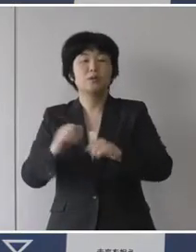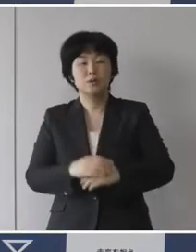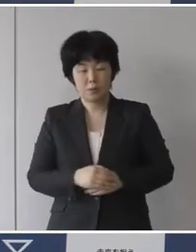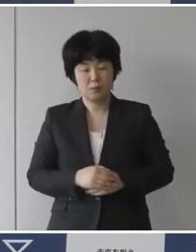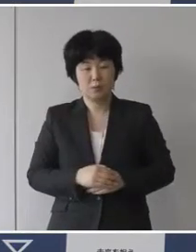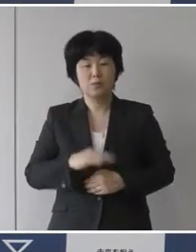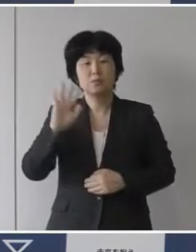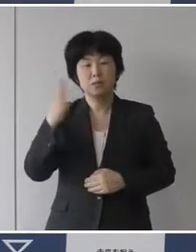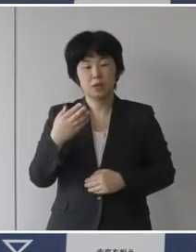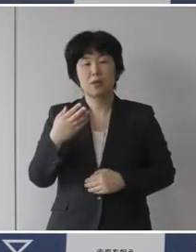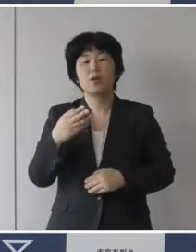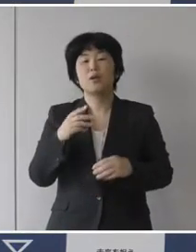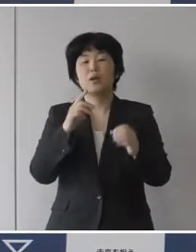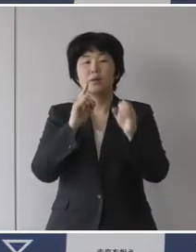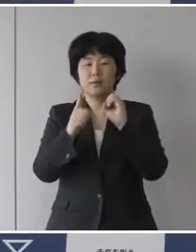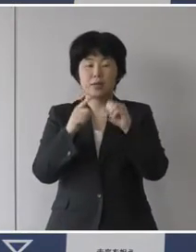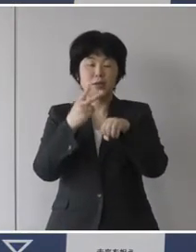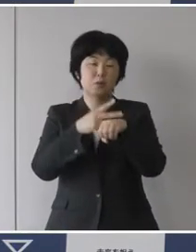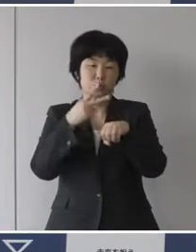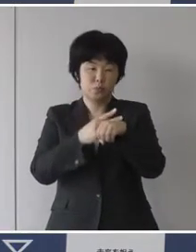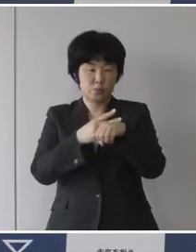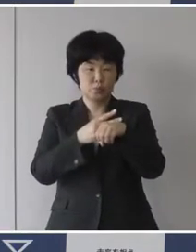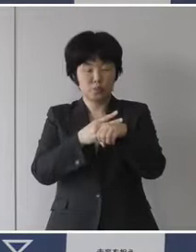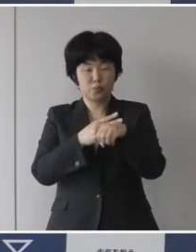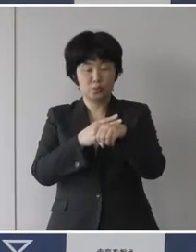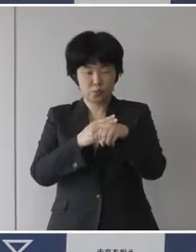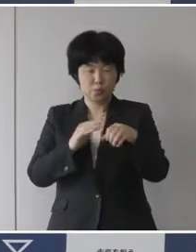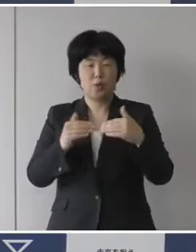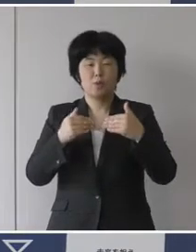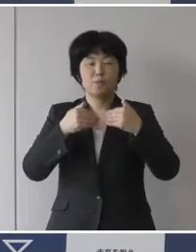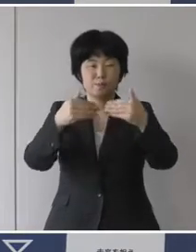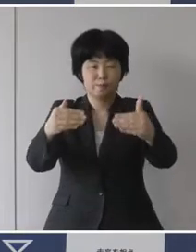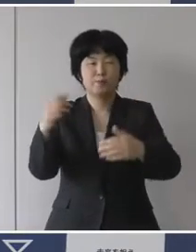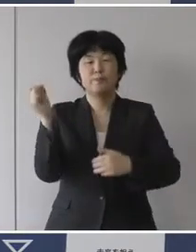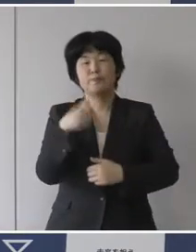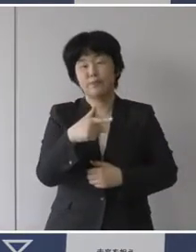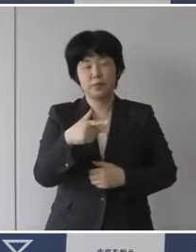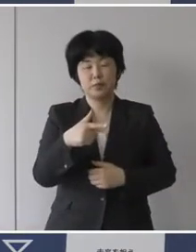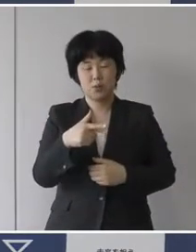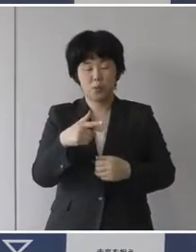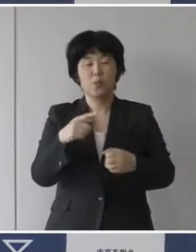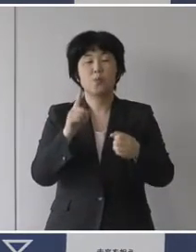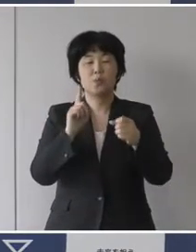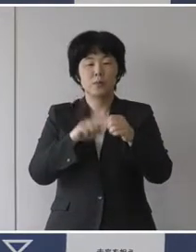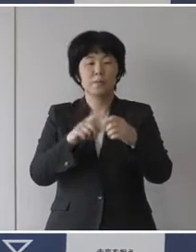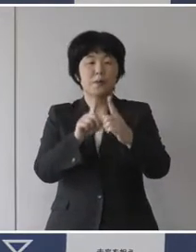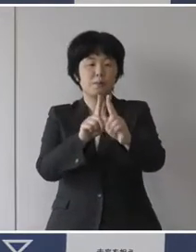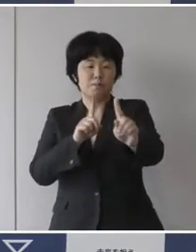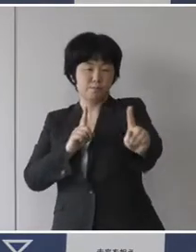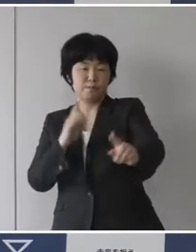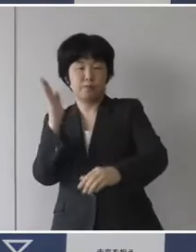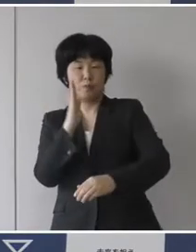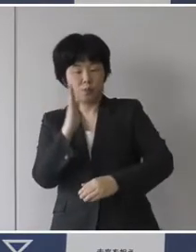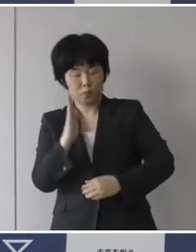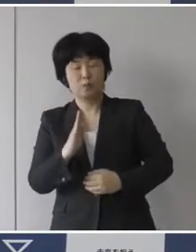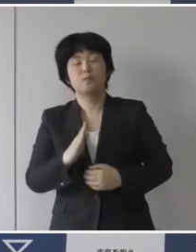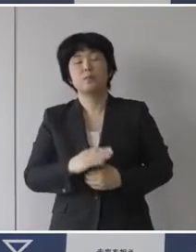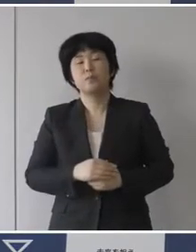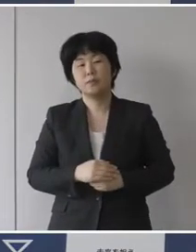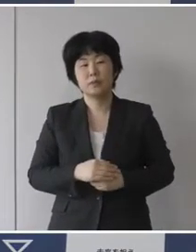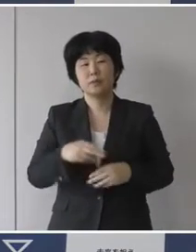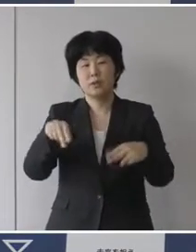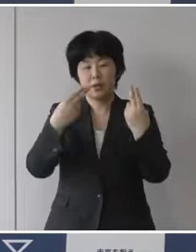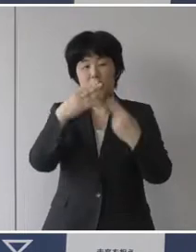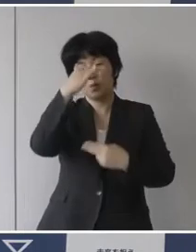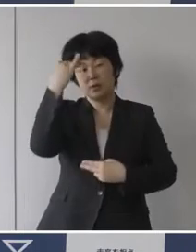から、これからも時代に遅れないようにするためには、やはり、専門家のアドバ